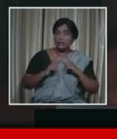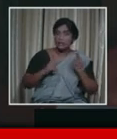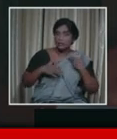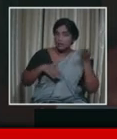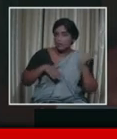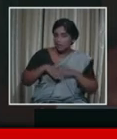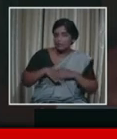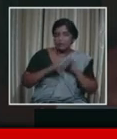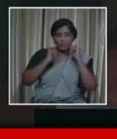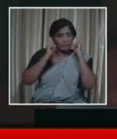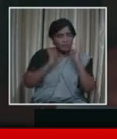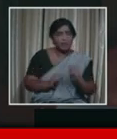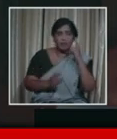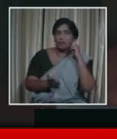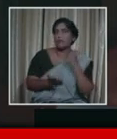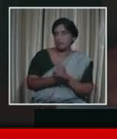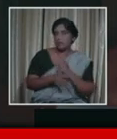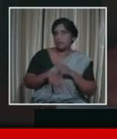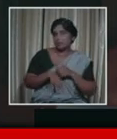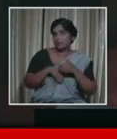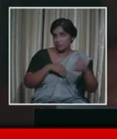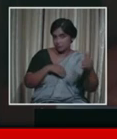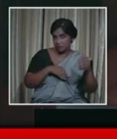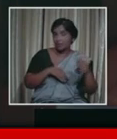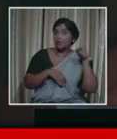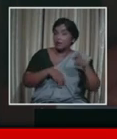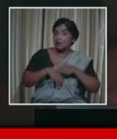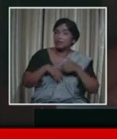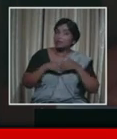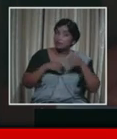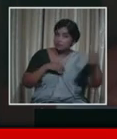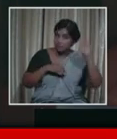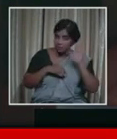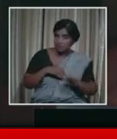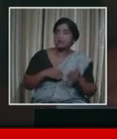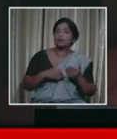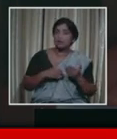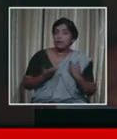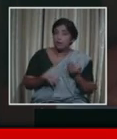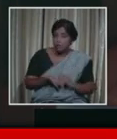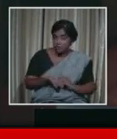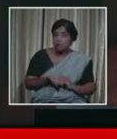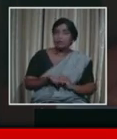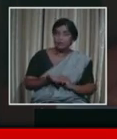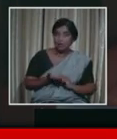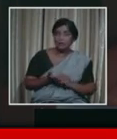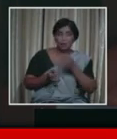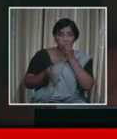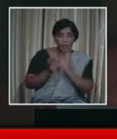වෙන තාමත්ම අමාරුම කාල පරිච්ඡේදය. ඒ කාල පරිච්ඡේදය තුල තව දුරටත් ඇවිලෙන